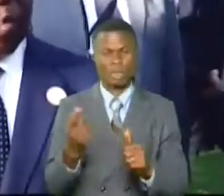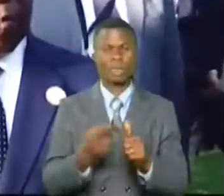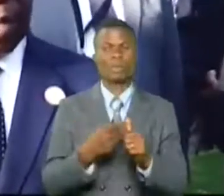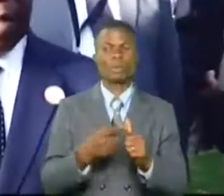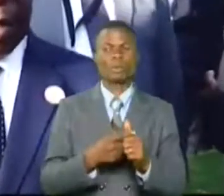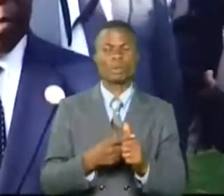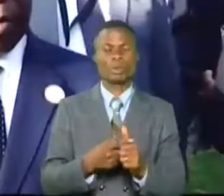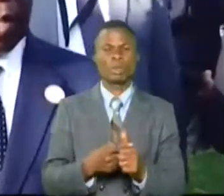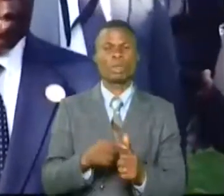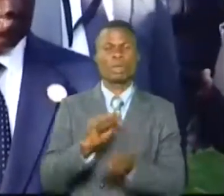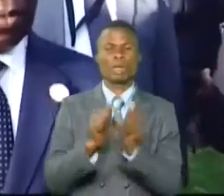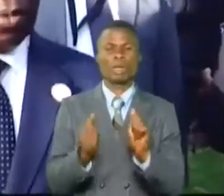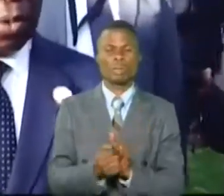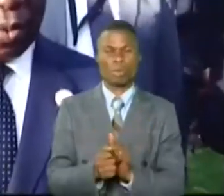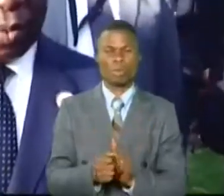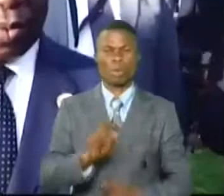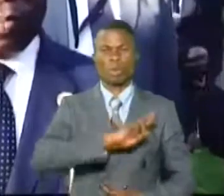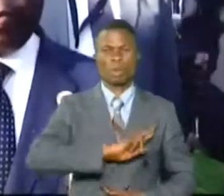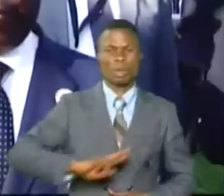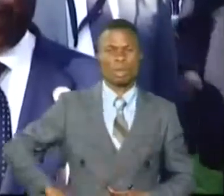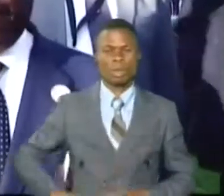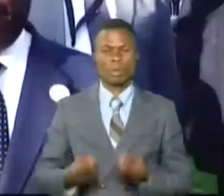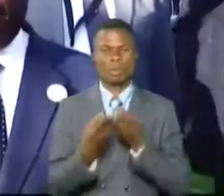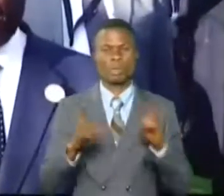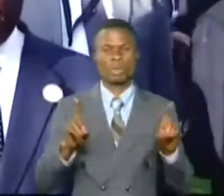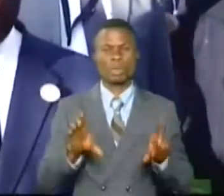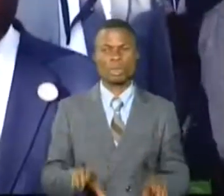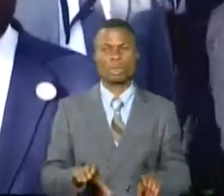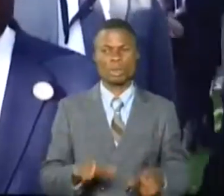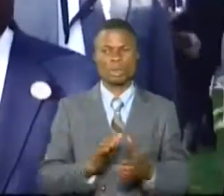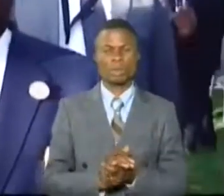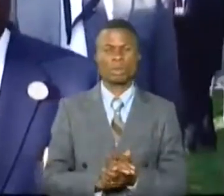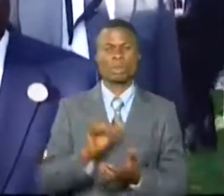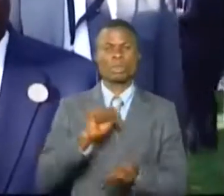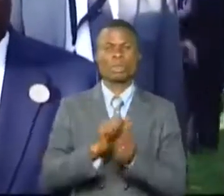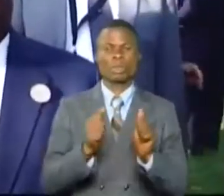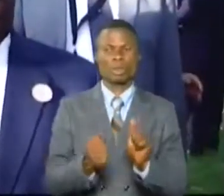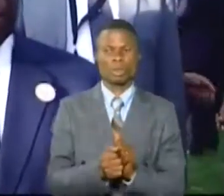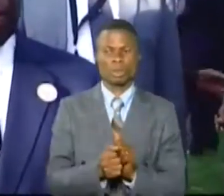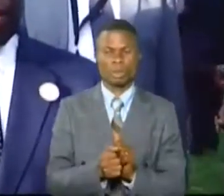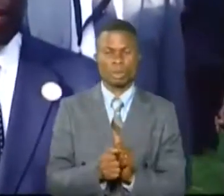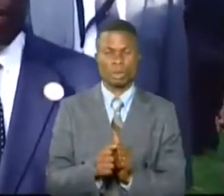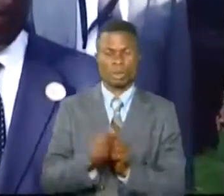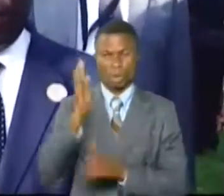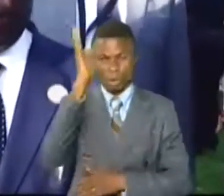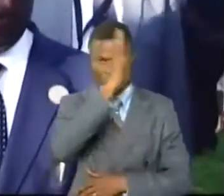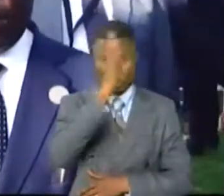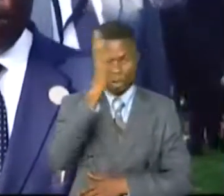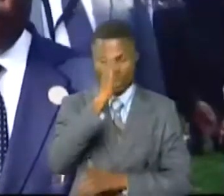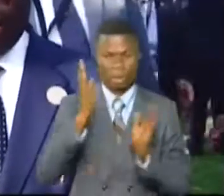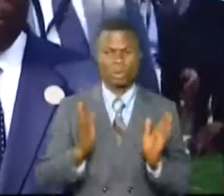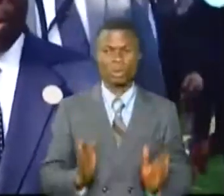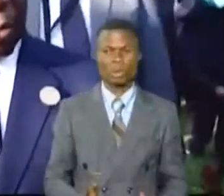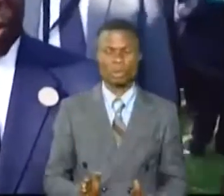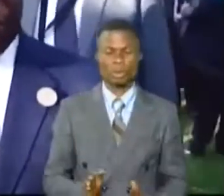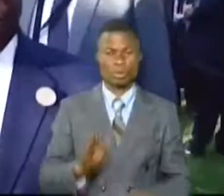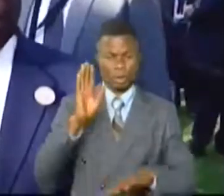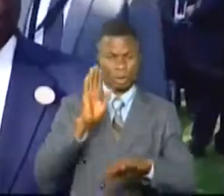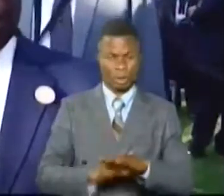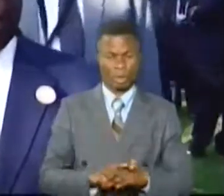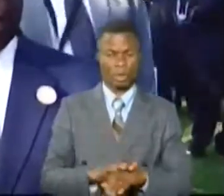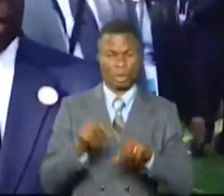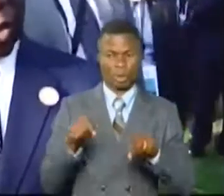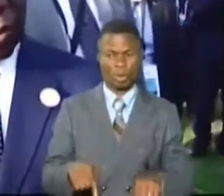la République démocratique du Congo. La question du terrorisme qui frappe